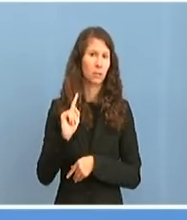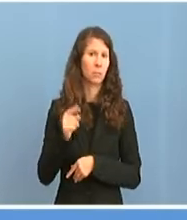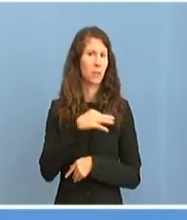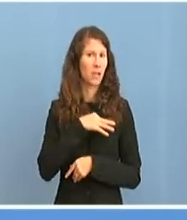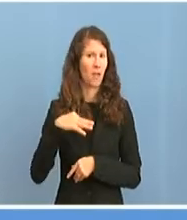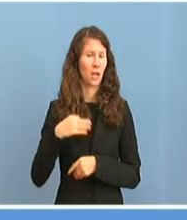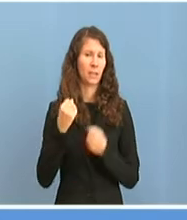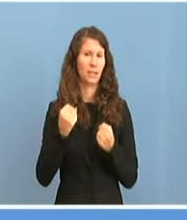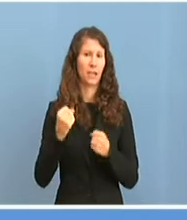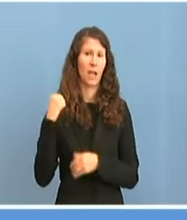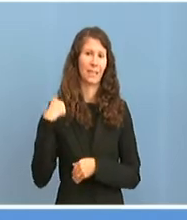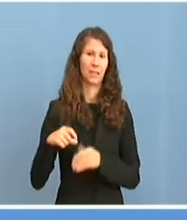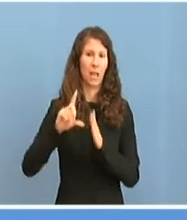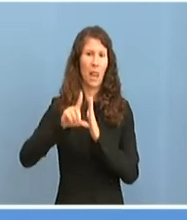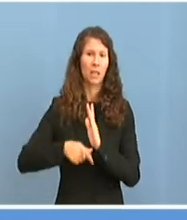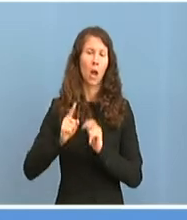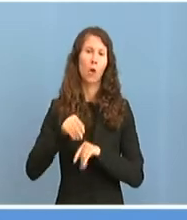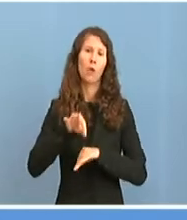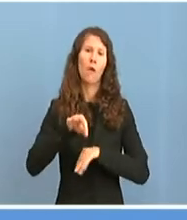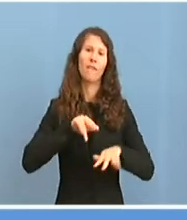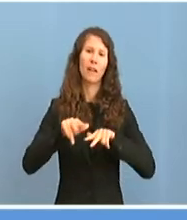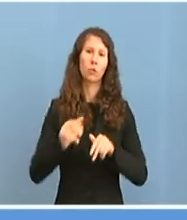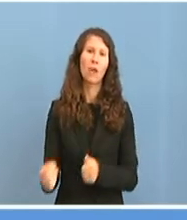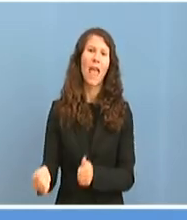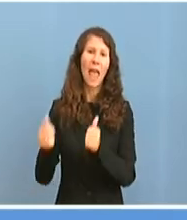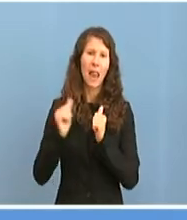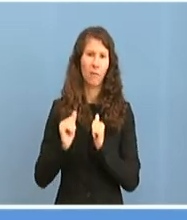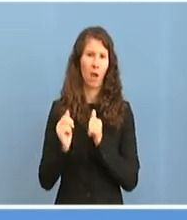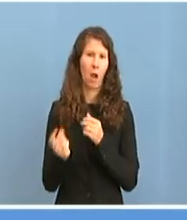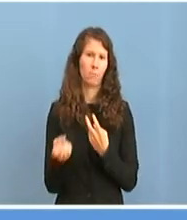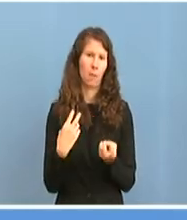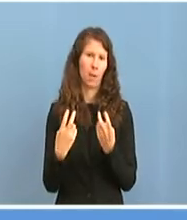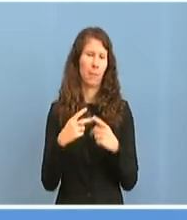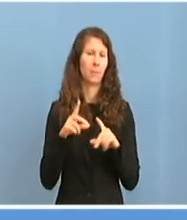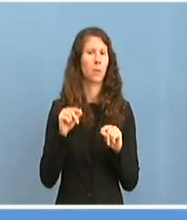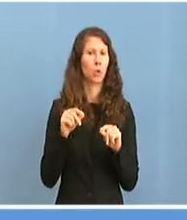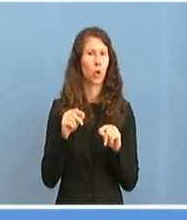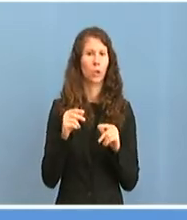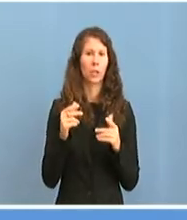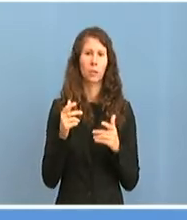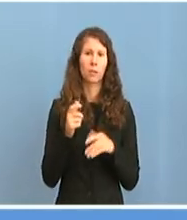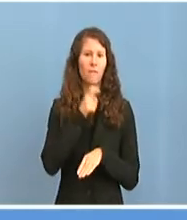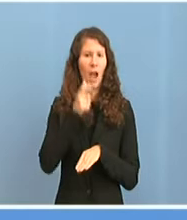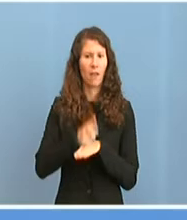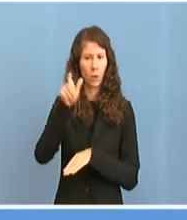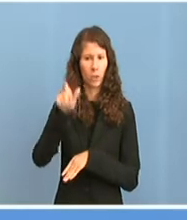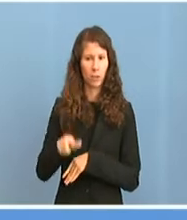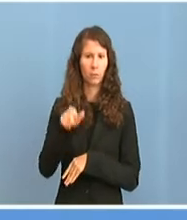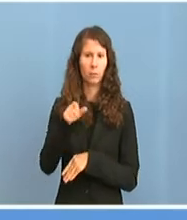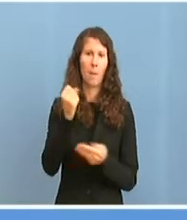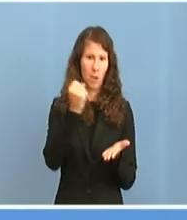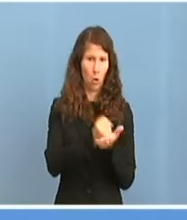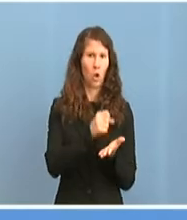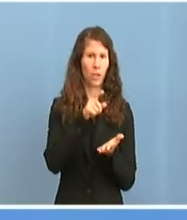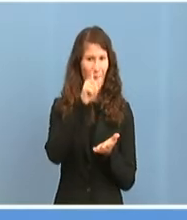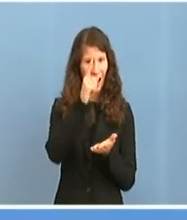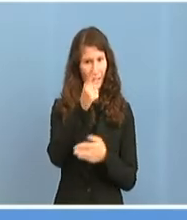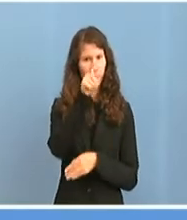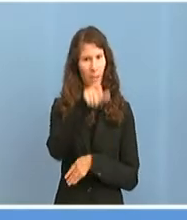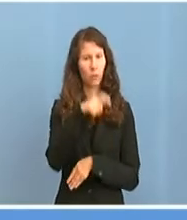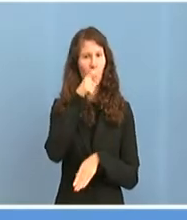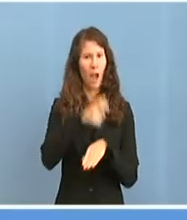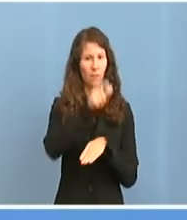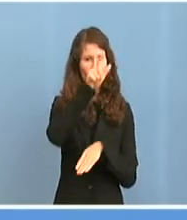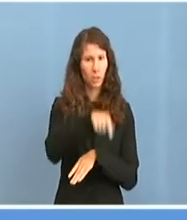als Verwaltungshelfer einsetzen. Das würde bedeuten, dass ein Verantwortlicher der jeweiligen Behörde die